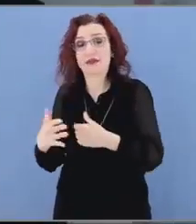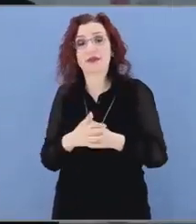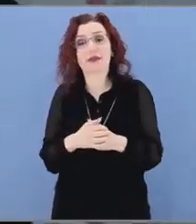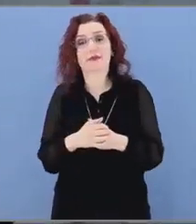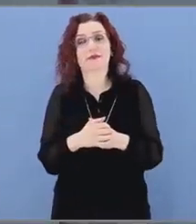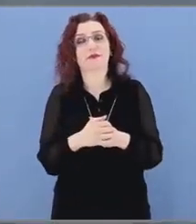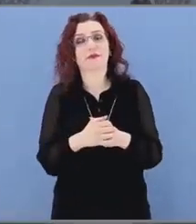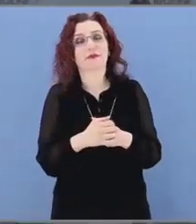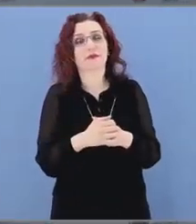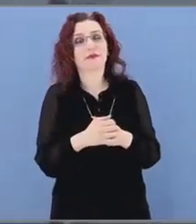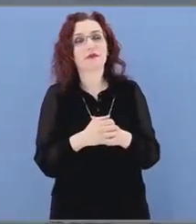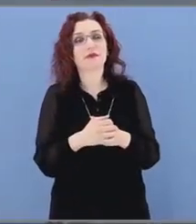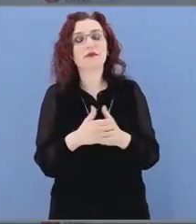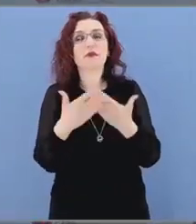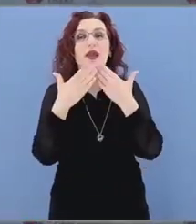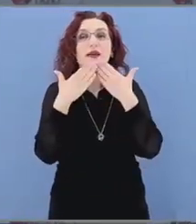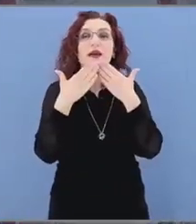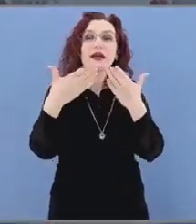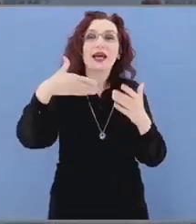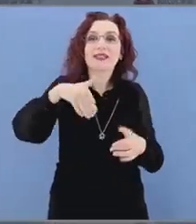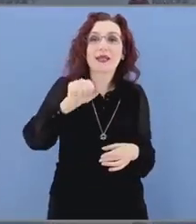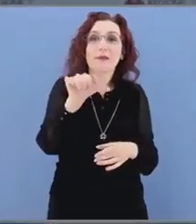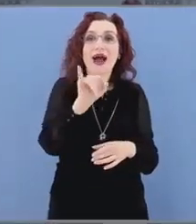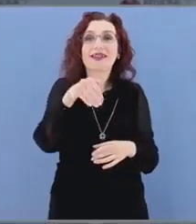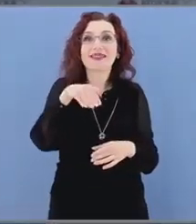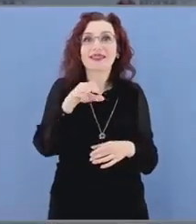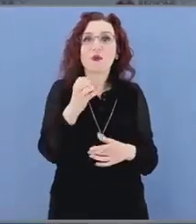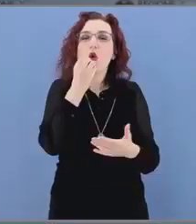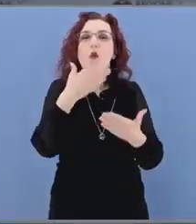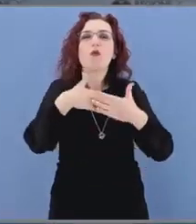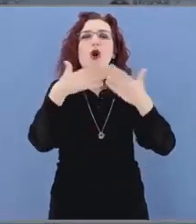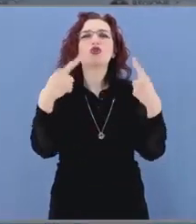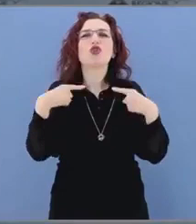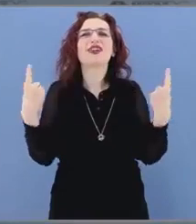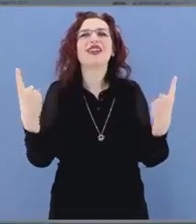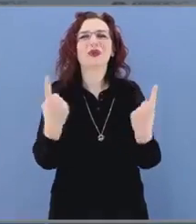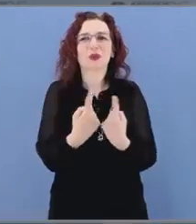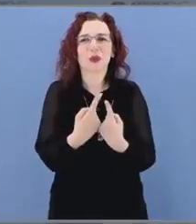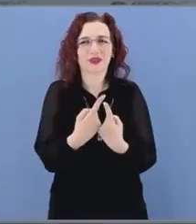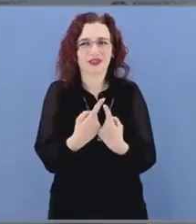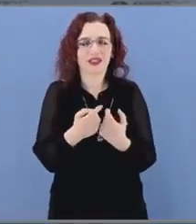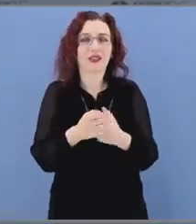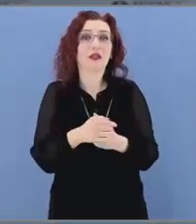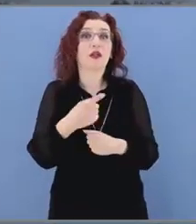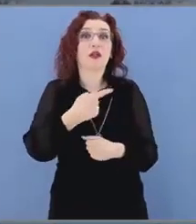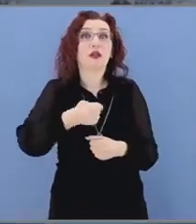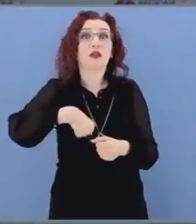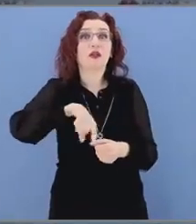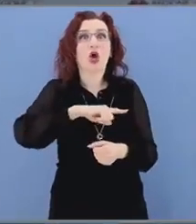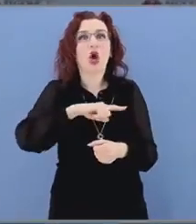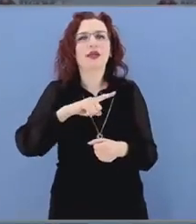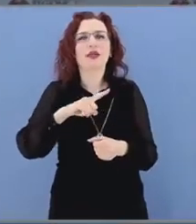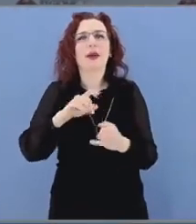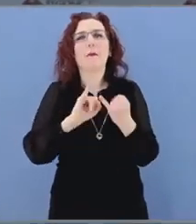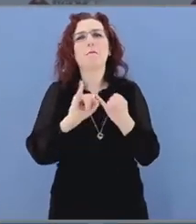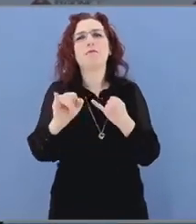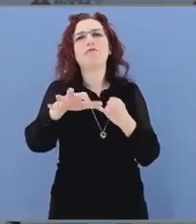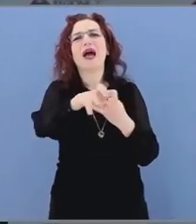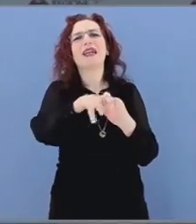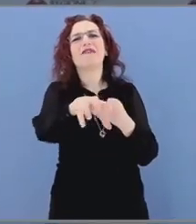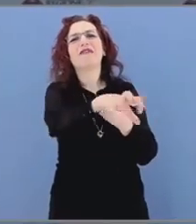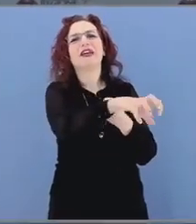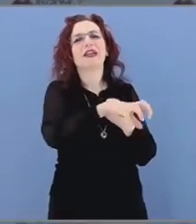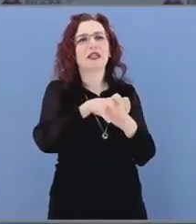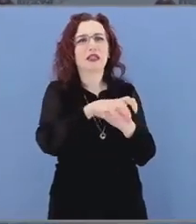Grazie Massimo, buongiorno a tutti. Beh, noi in genere, quando andiamo in periferia, troviamo sempre molto stupore da un po' di tempo a